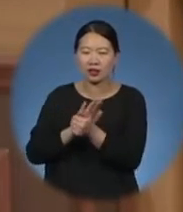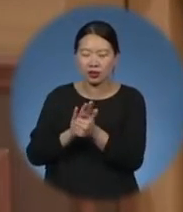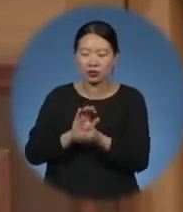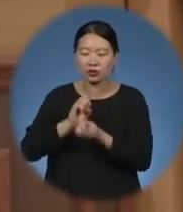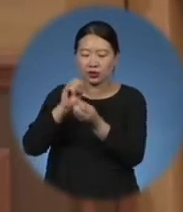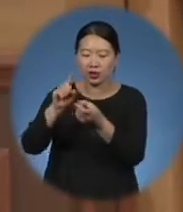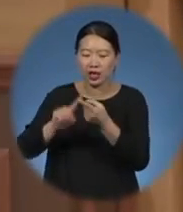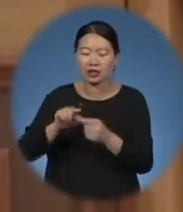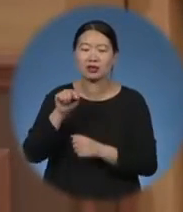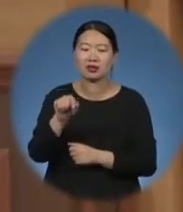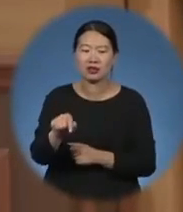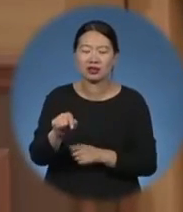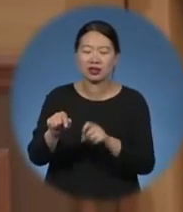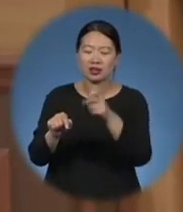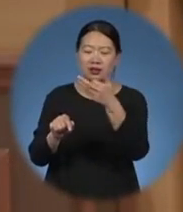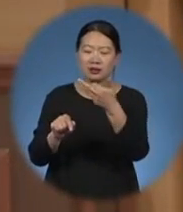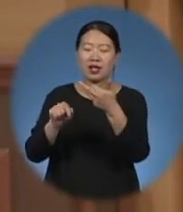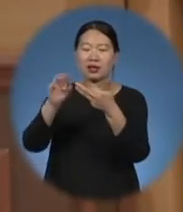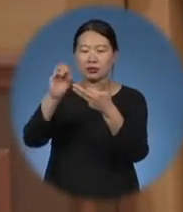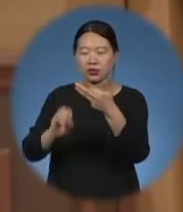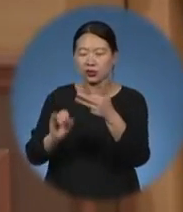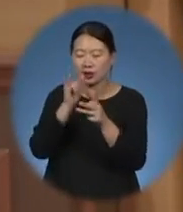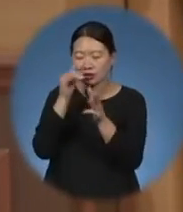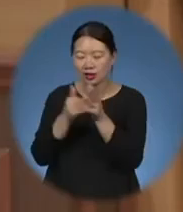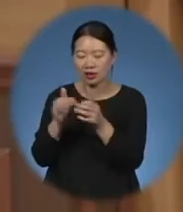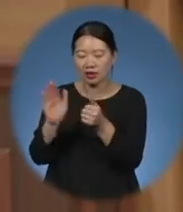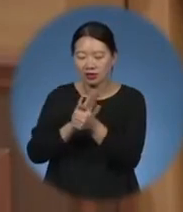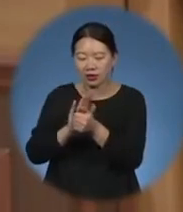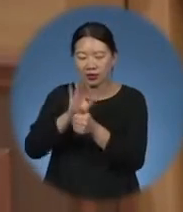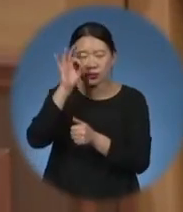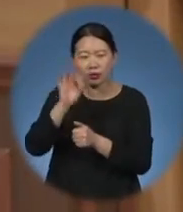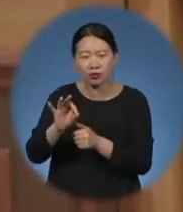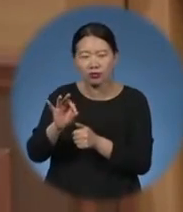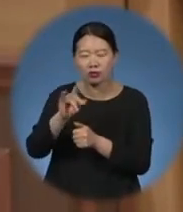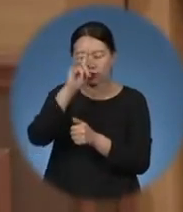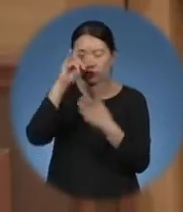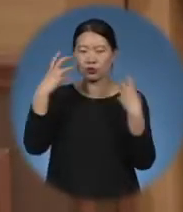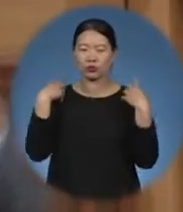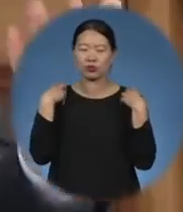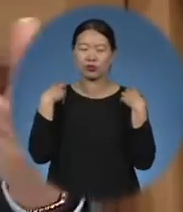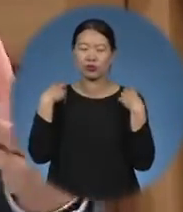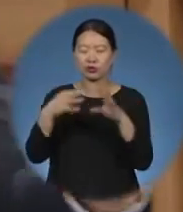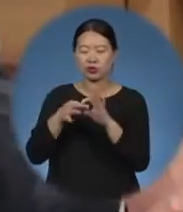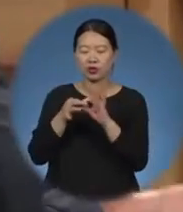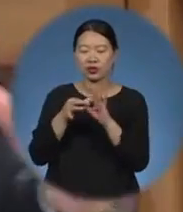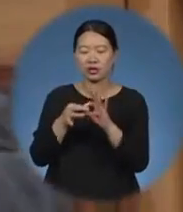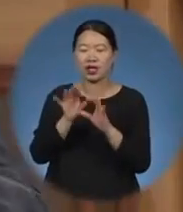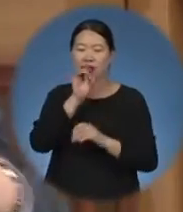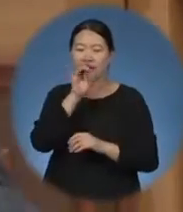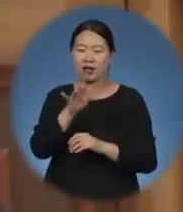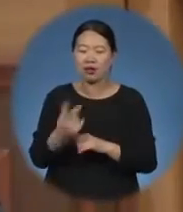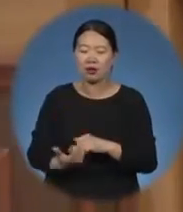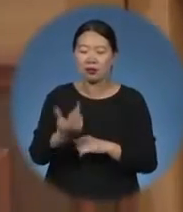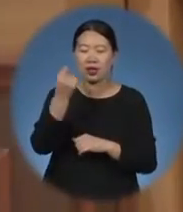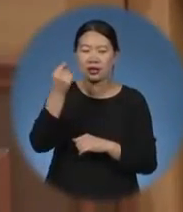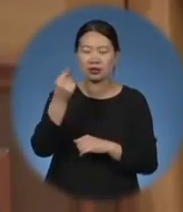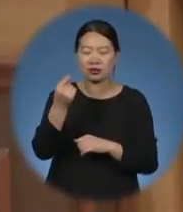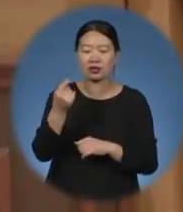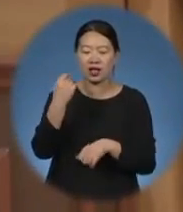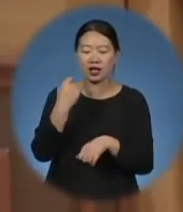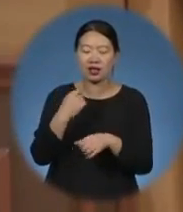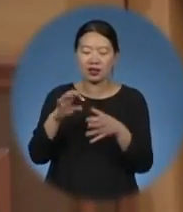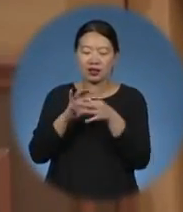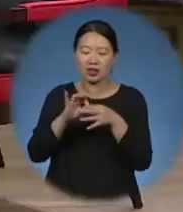부분들은 한 18% 정도 됩니다. 물론 뭐 서비스라는 것이 정부를 통해서 안 가고 바로 이제 사인 간에 바로 되는 부분들이 많기